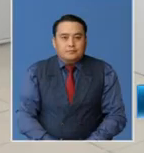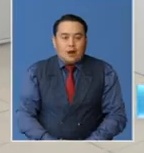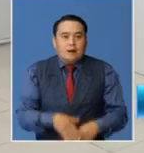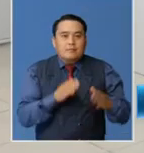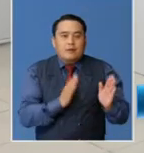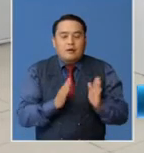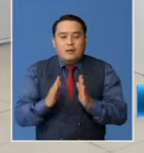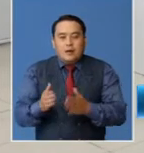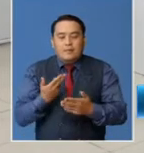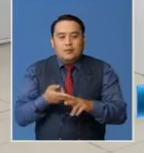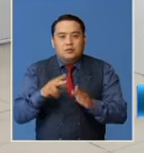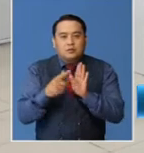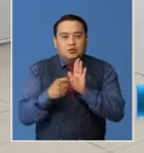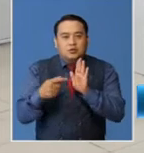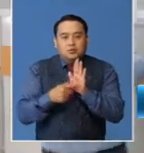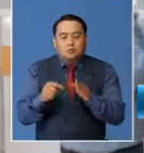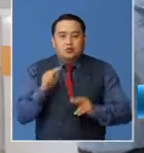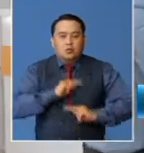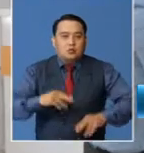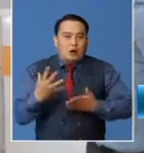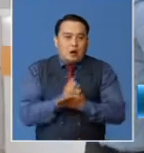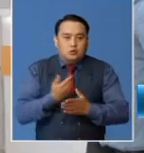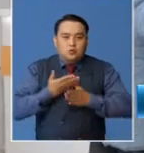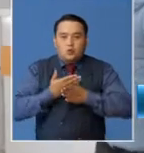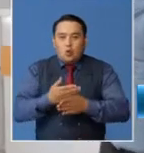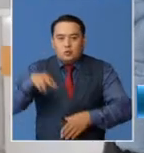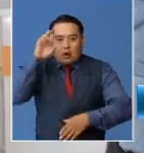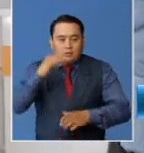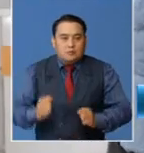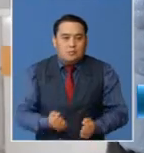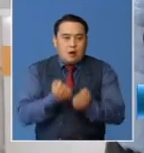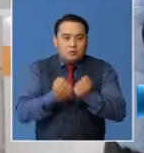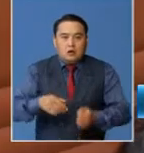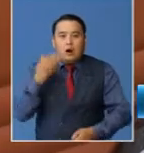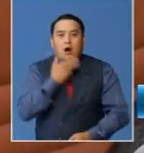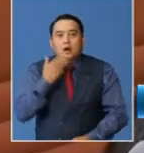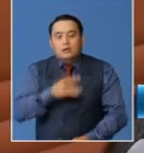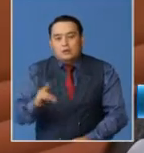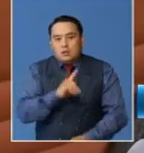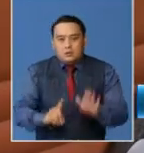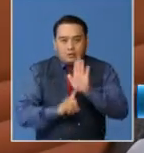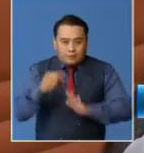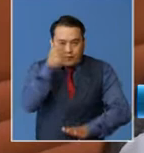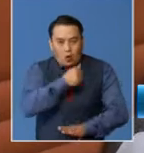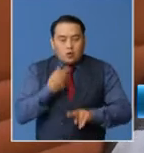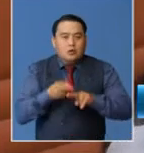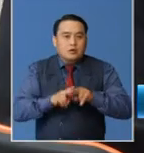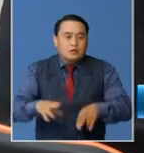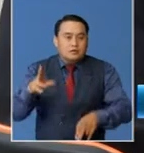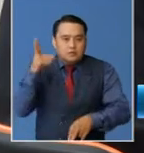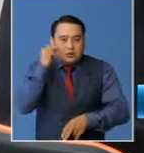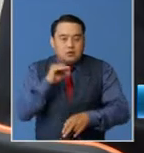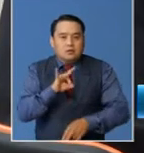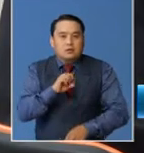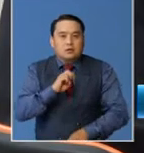Порядка 1700 человек были трудоустроены благодаря мерам господдержки в Каратальском районе с начала года. В их числе